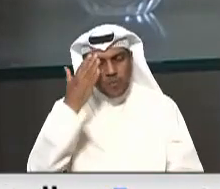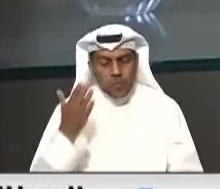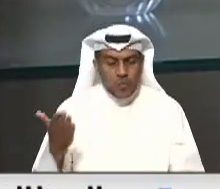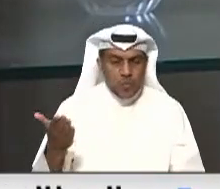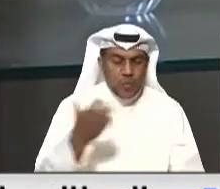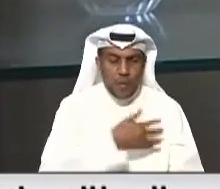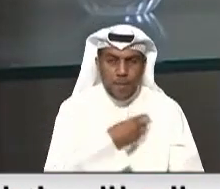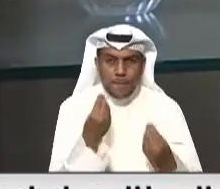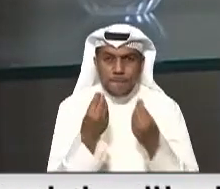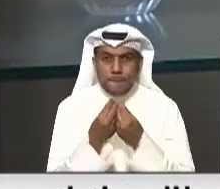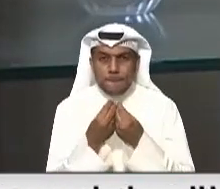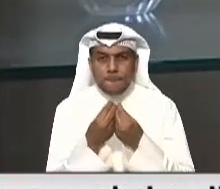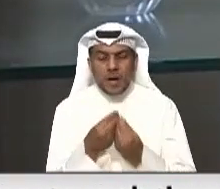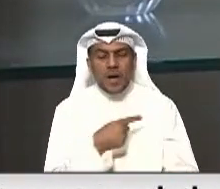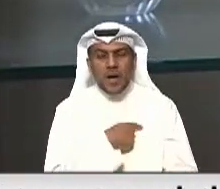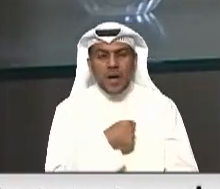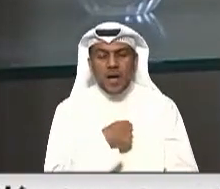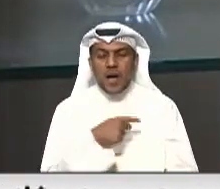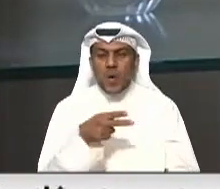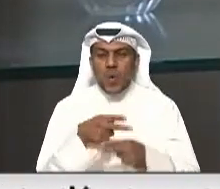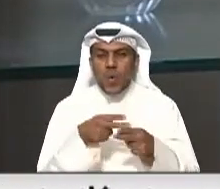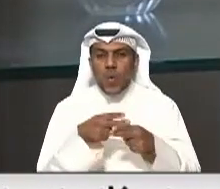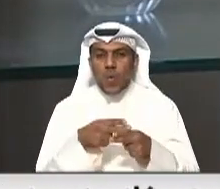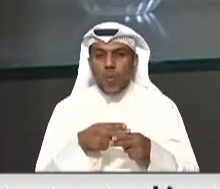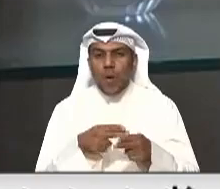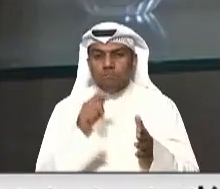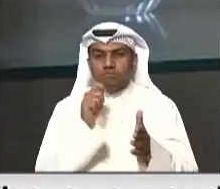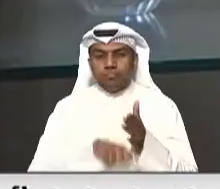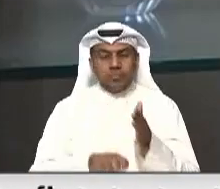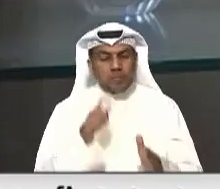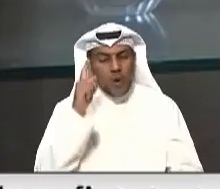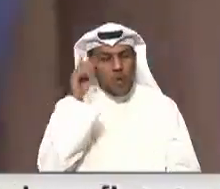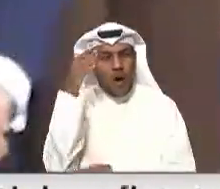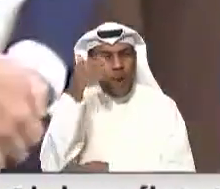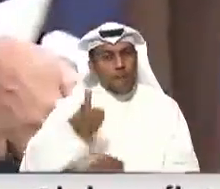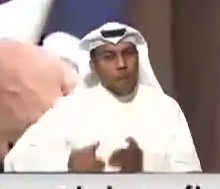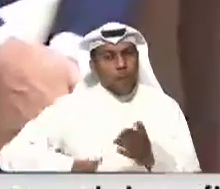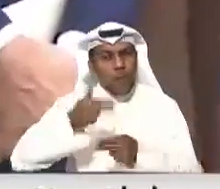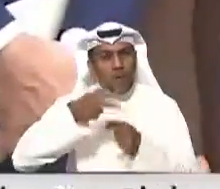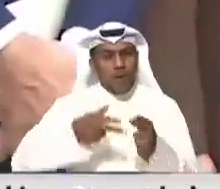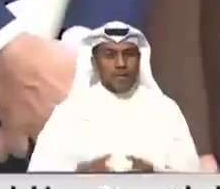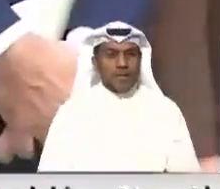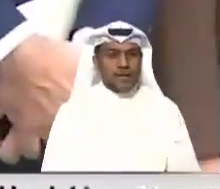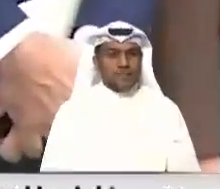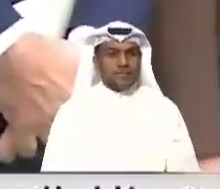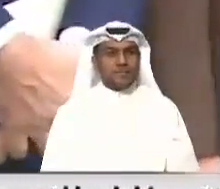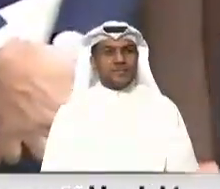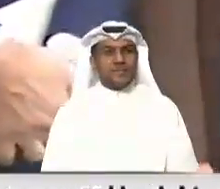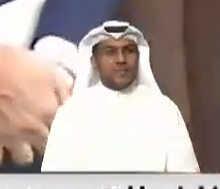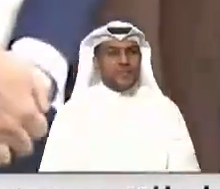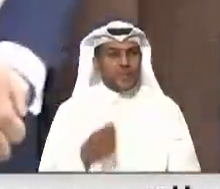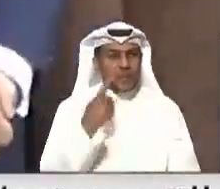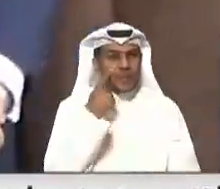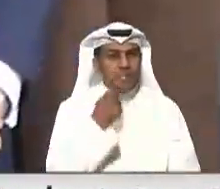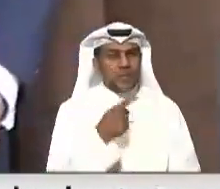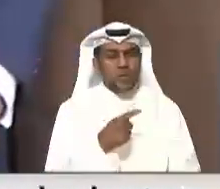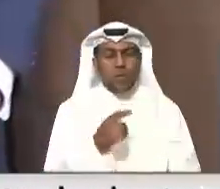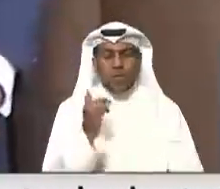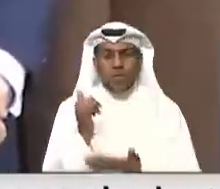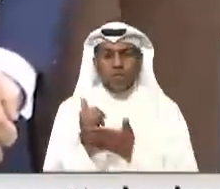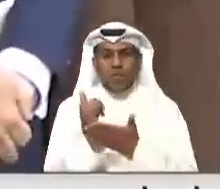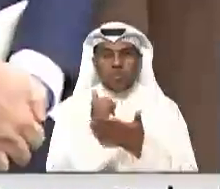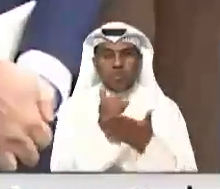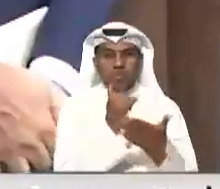في رفع اسم دولة الكويت في المحافل العسكرية الدولية. الحفل الذي شهد حضورا كبيرا من عدد